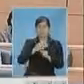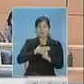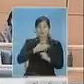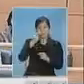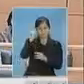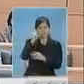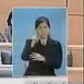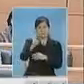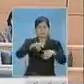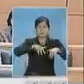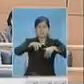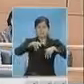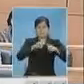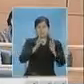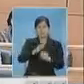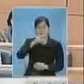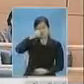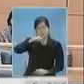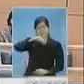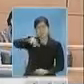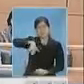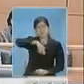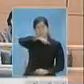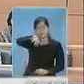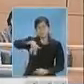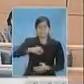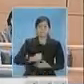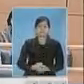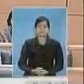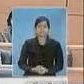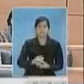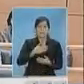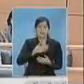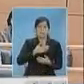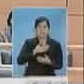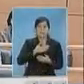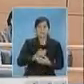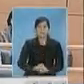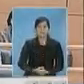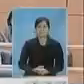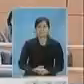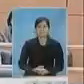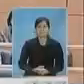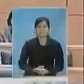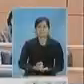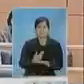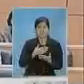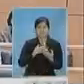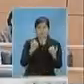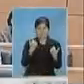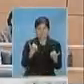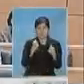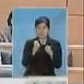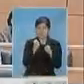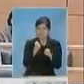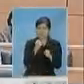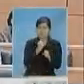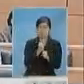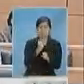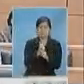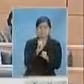ทั้งประเทศแล้วนี่คือสิ่งที่เรากำลังพยายามทำ